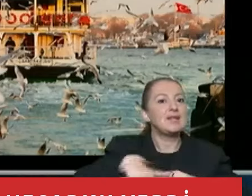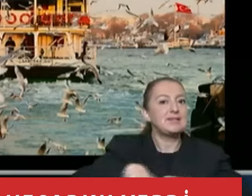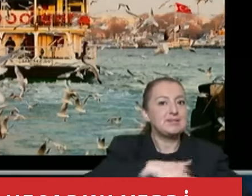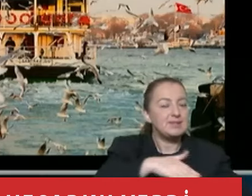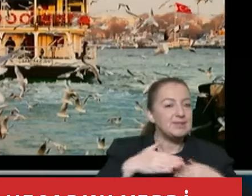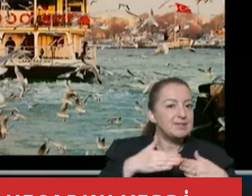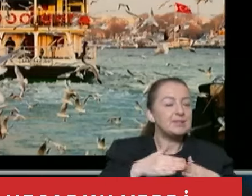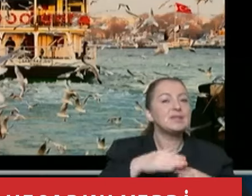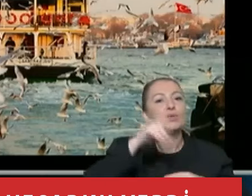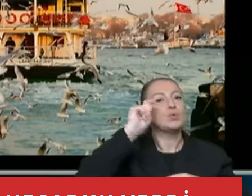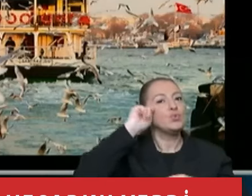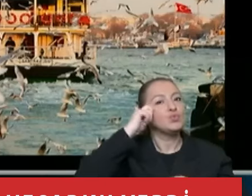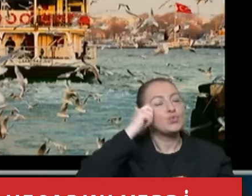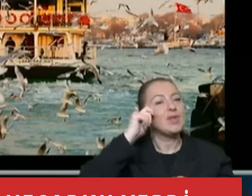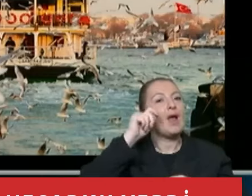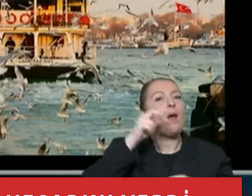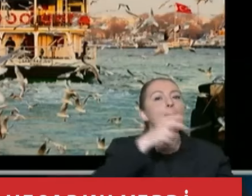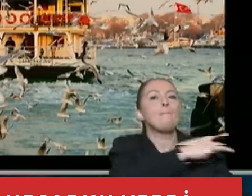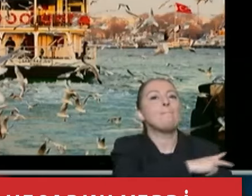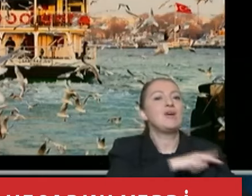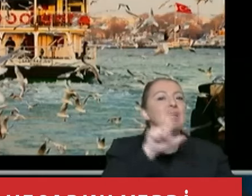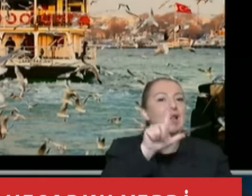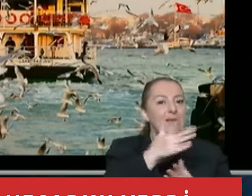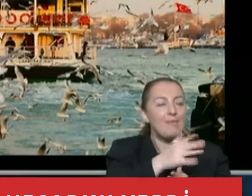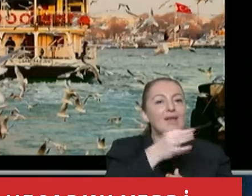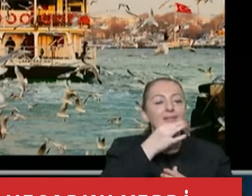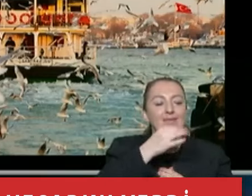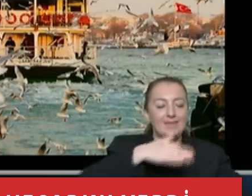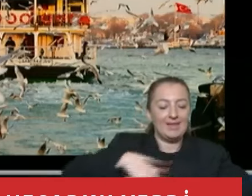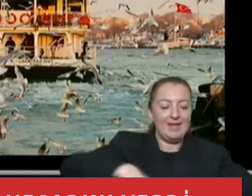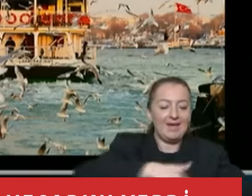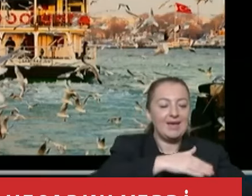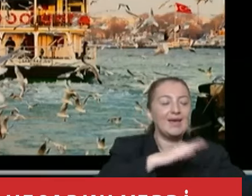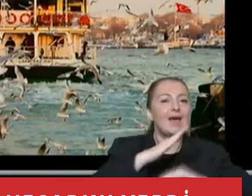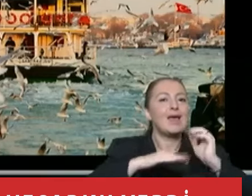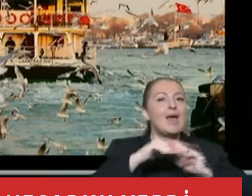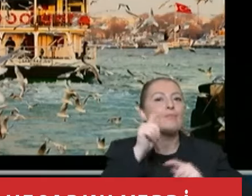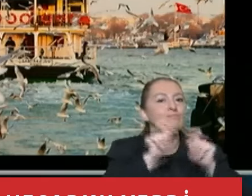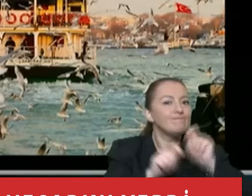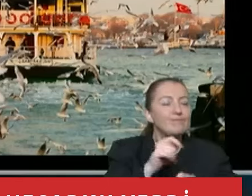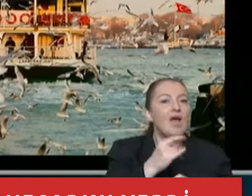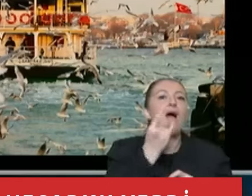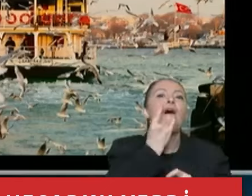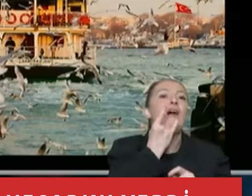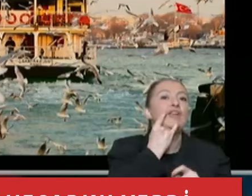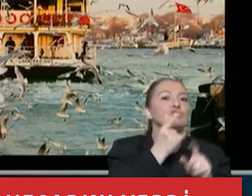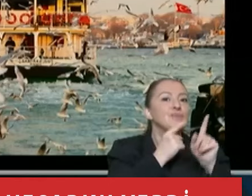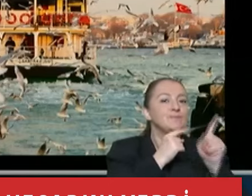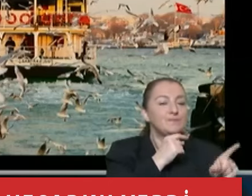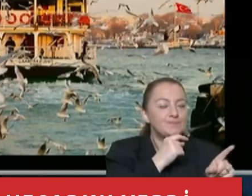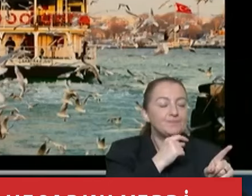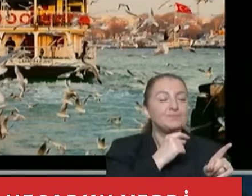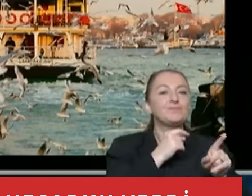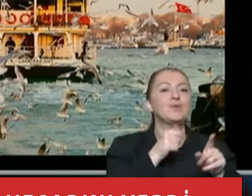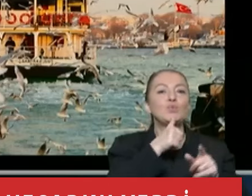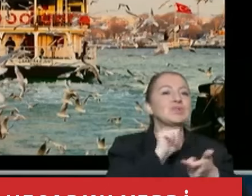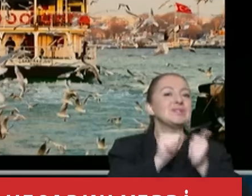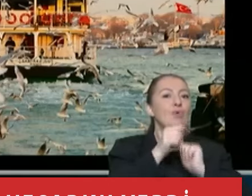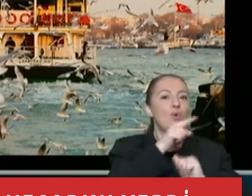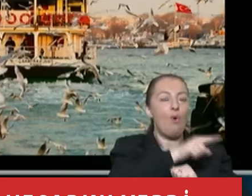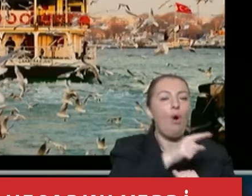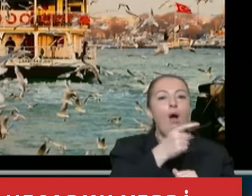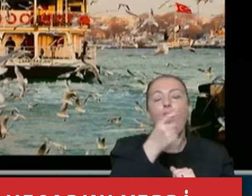Paşa limanı ve Kuzguncuk Parkı sahili Kıyı Yapıları güçlendirilmesi ve Halis sporları merkezini Kabataş Meydanı ilk etabını